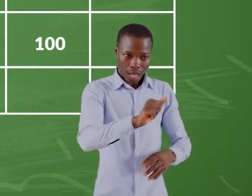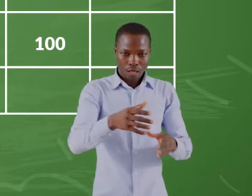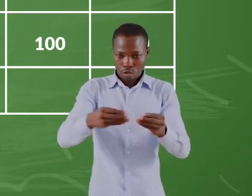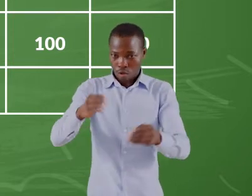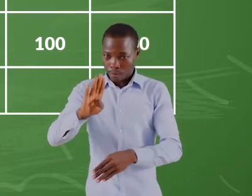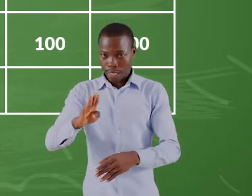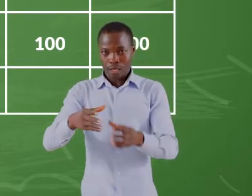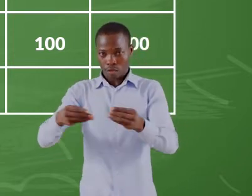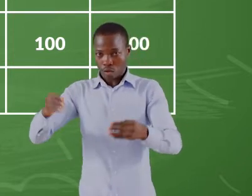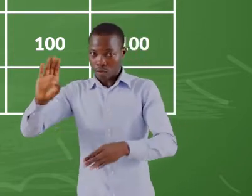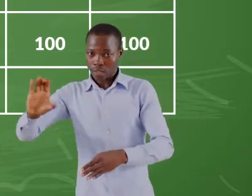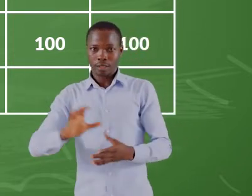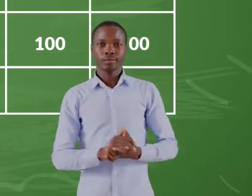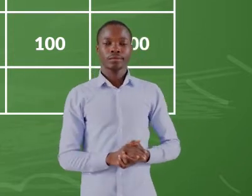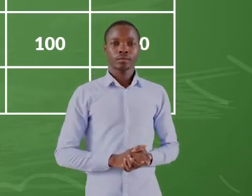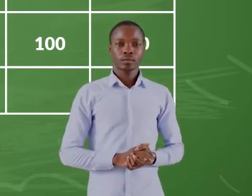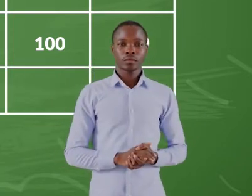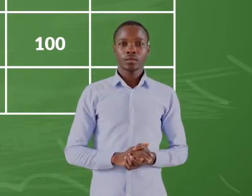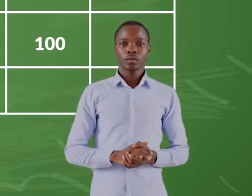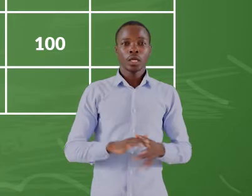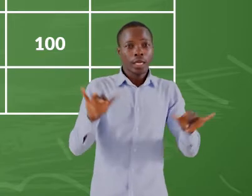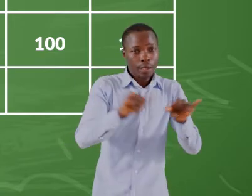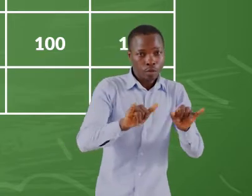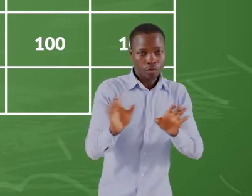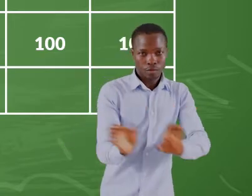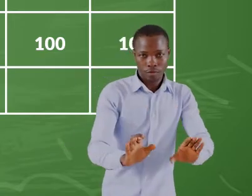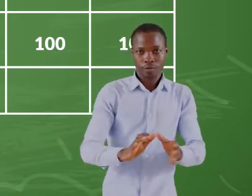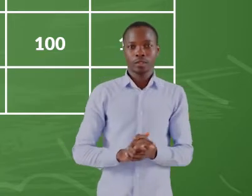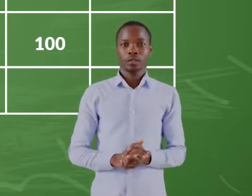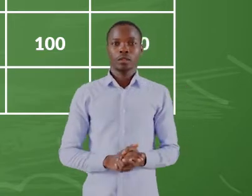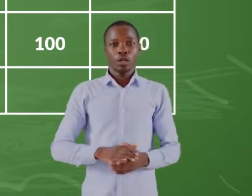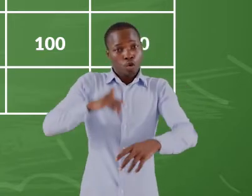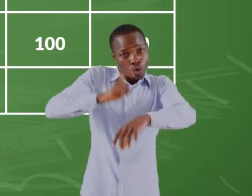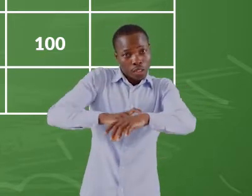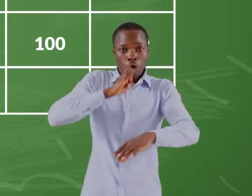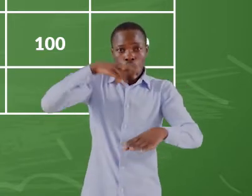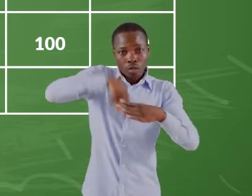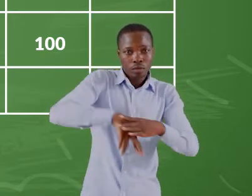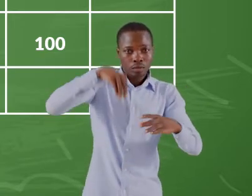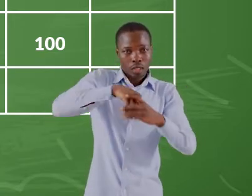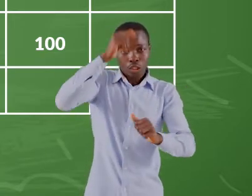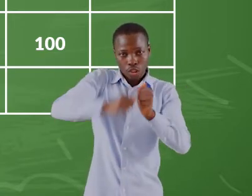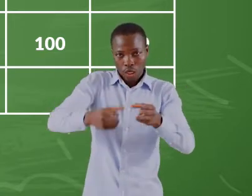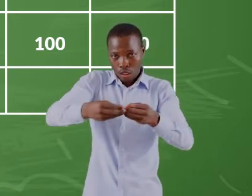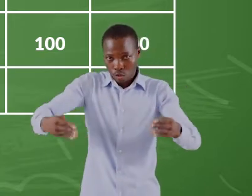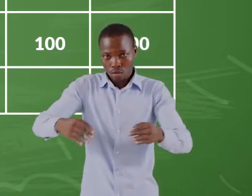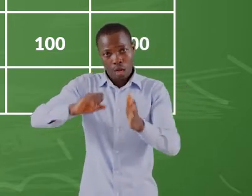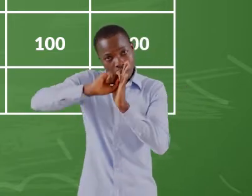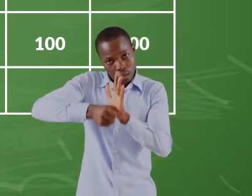B et sol C. Les mesures effectuées, le temps d'infiltration en